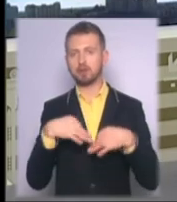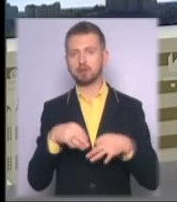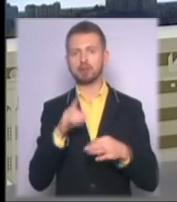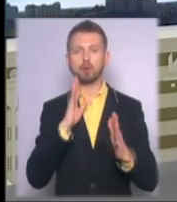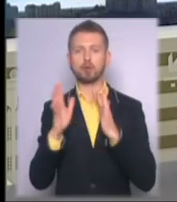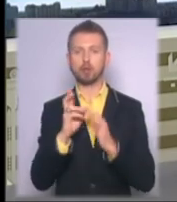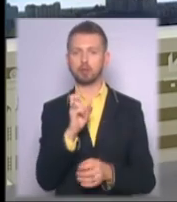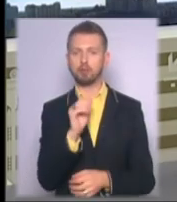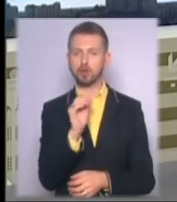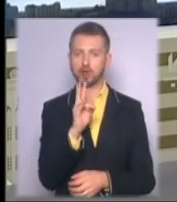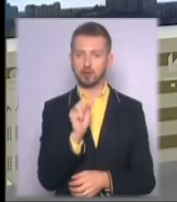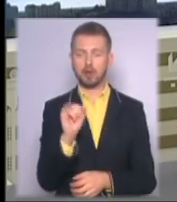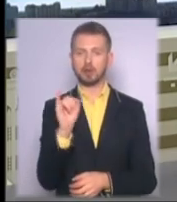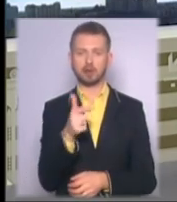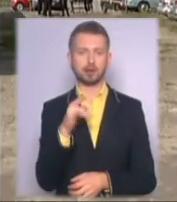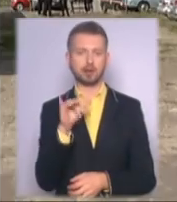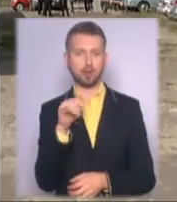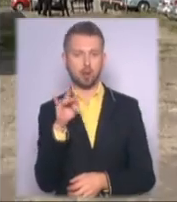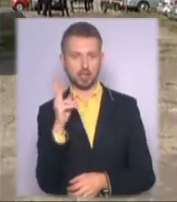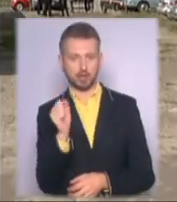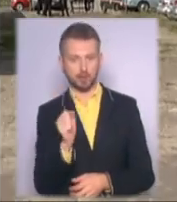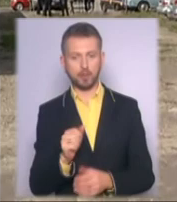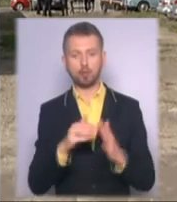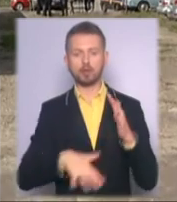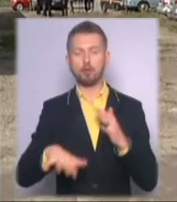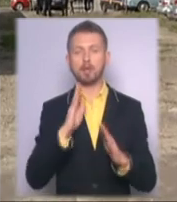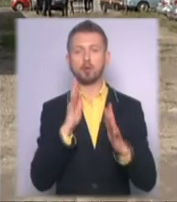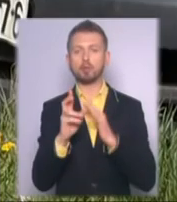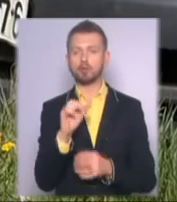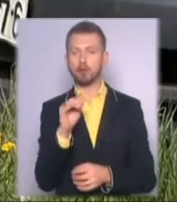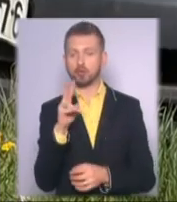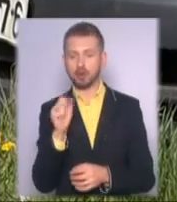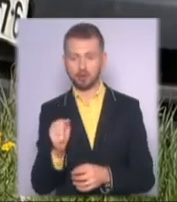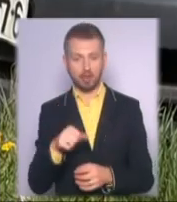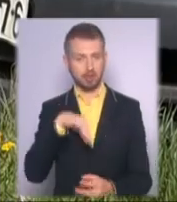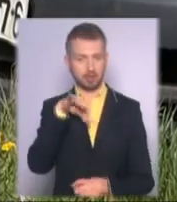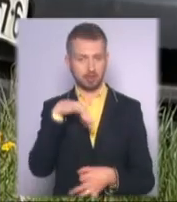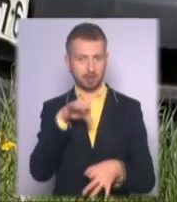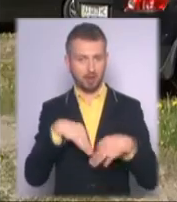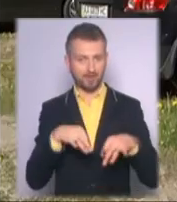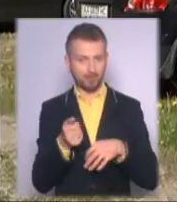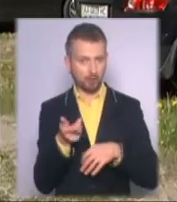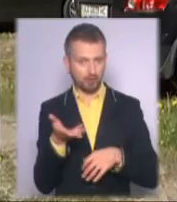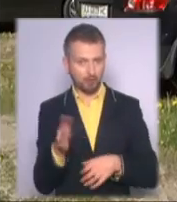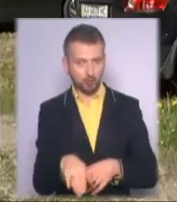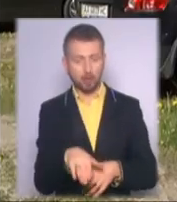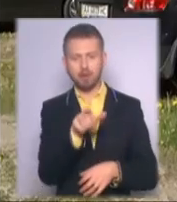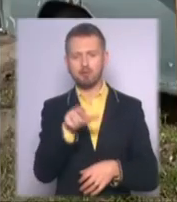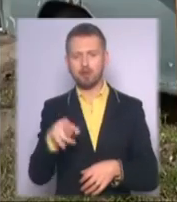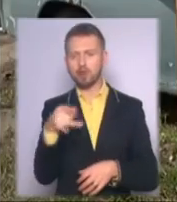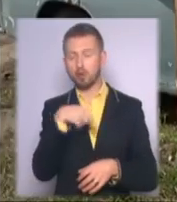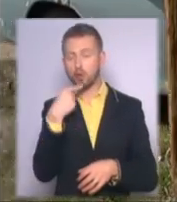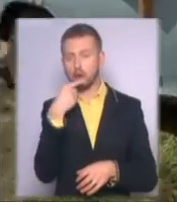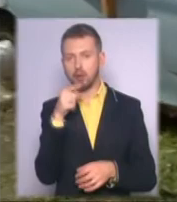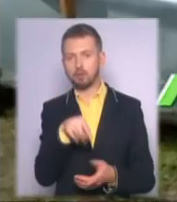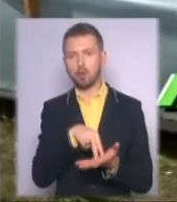проспектів Бажана і Григоренка. У дворі на проспекті Бажана безгосподарних автівок кілька. Мешканці району кажуть,